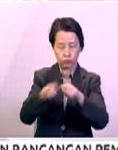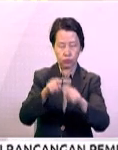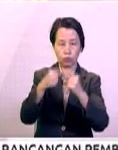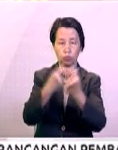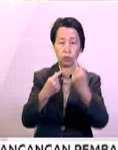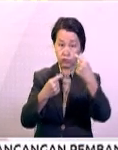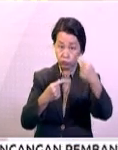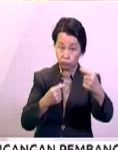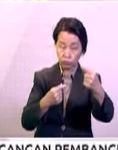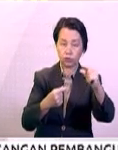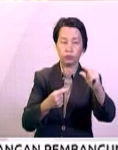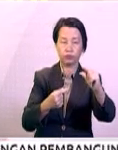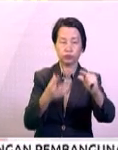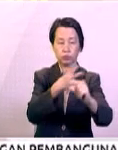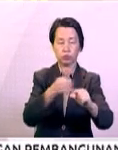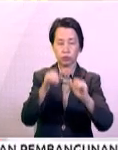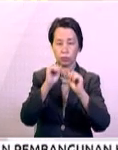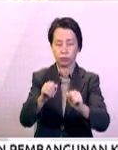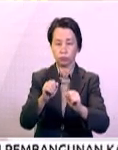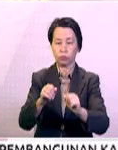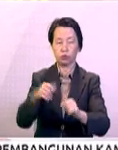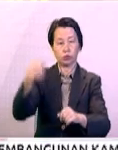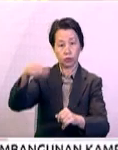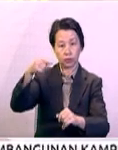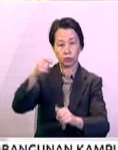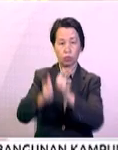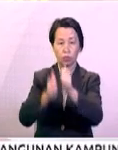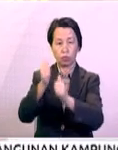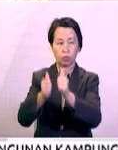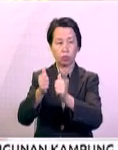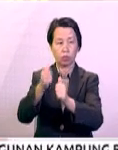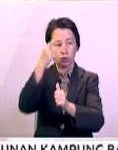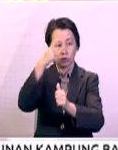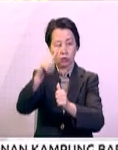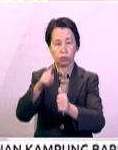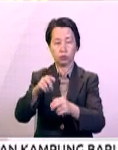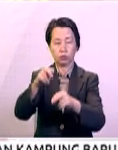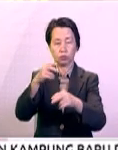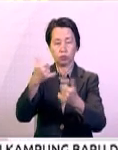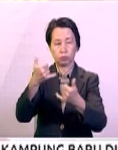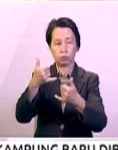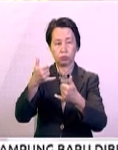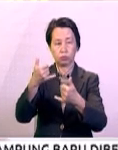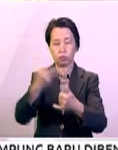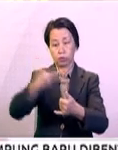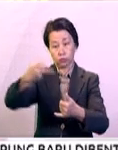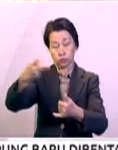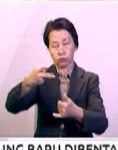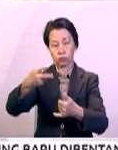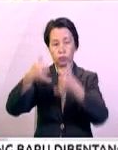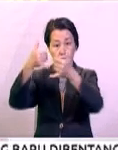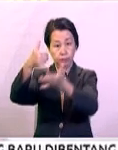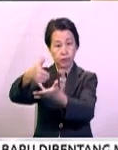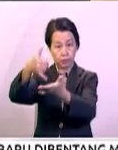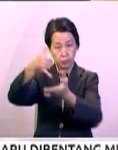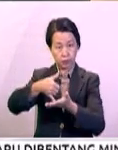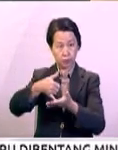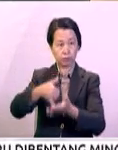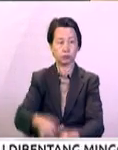G di tempat kedua sekaligus layak secara automatik untuk kedua-dua kelayakan berkenaan.